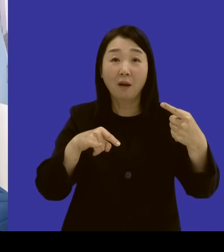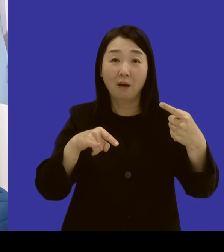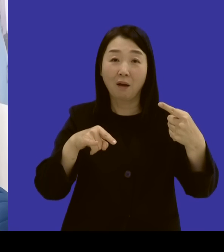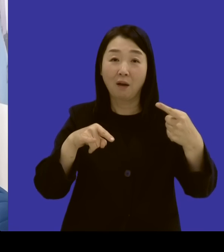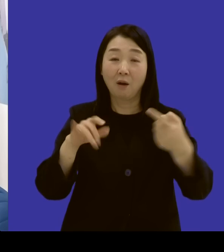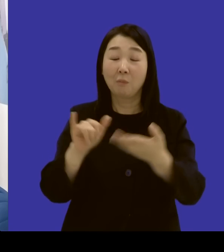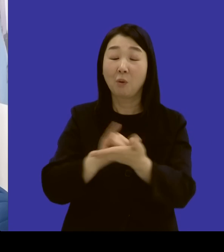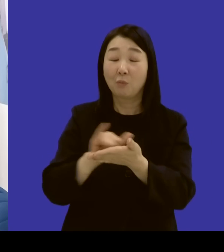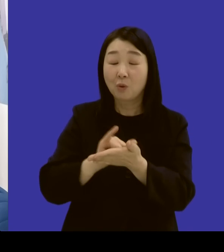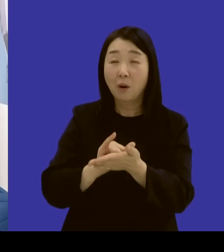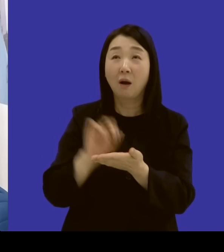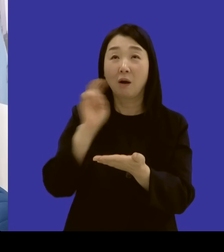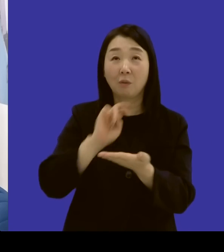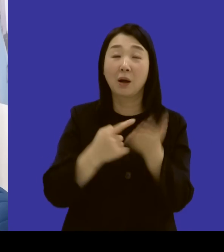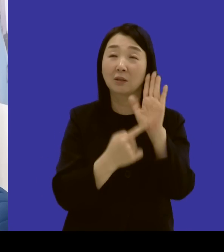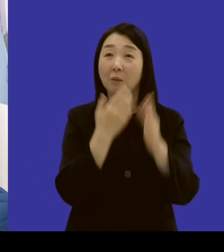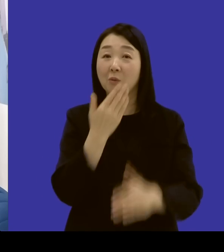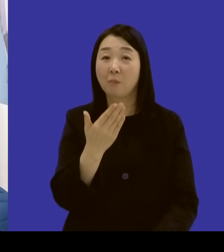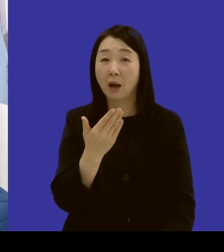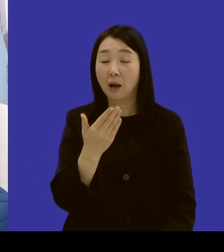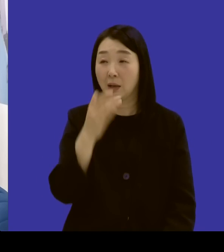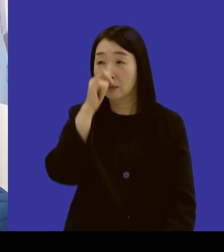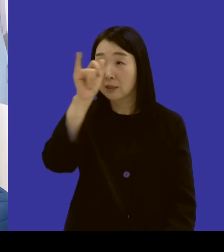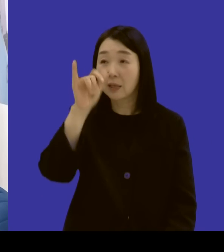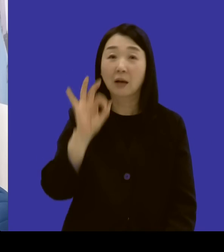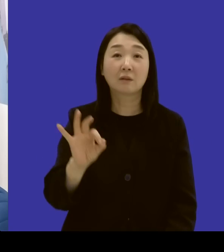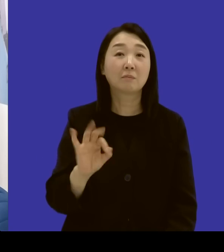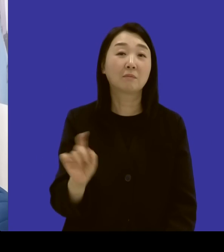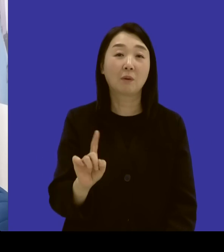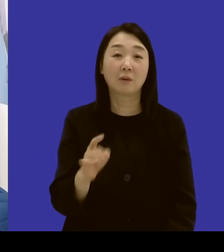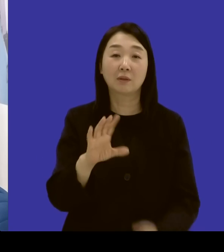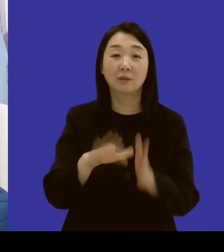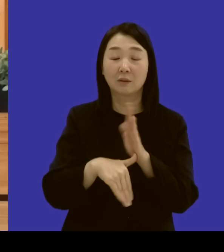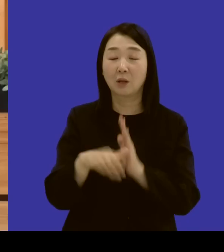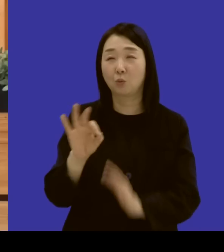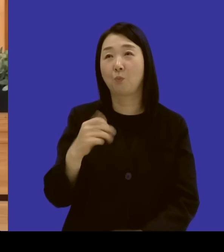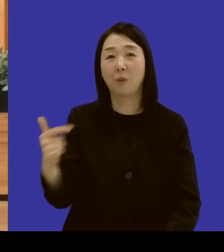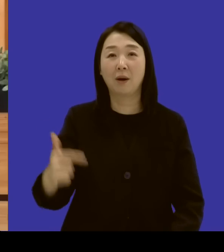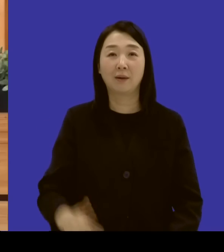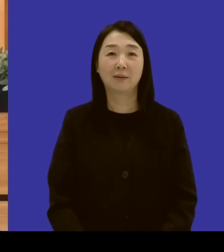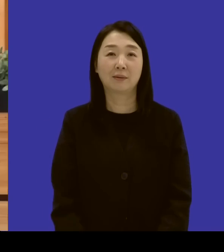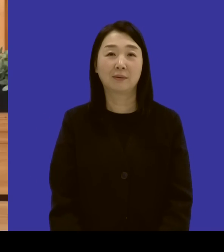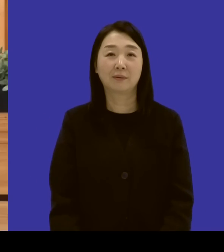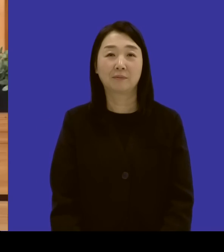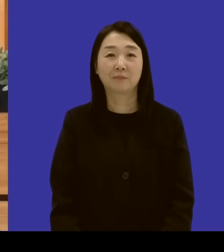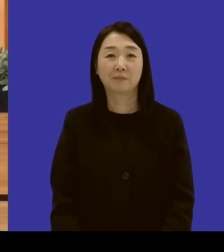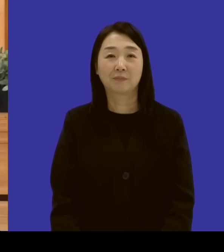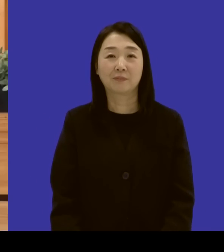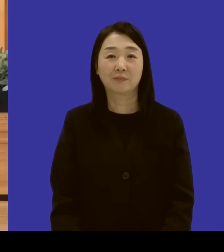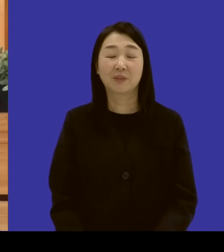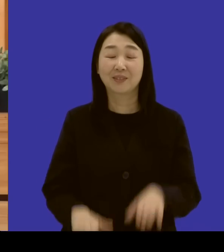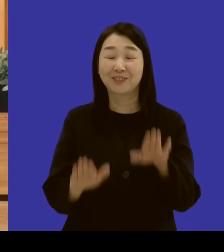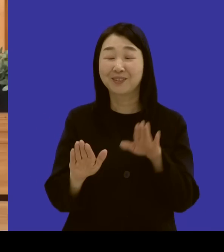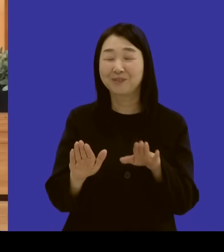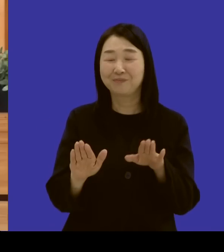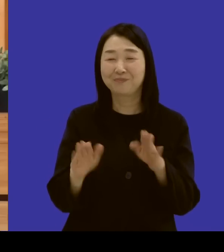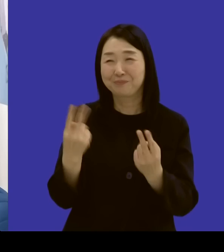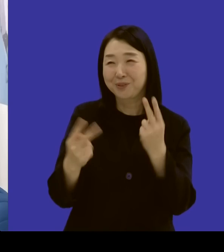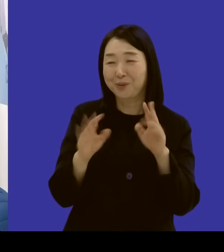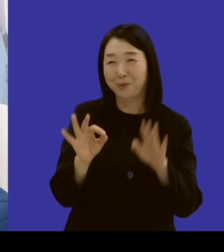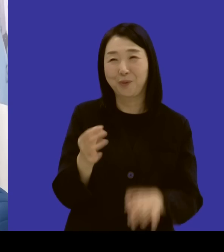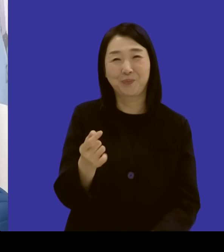음악회가 주어지는 그런 콩쿠르였고 상금도 그때 당시 돈으로는 꽤 컸어요. 예, 예. 네, 뭐 지금은 뭐 얼마 안 되지만